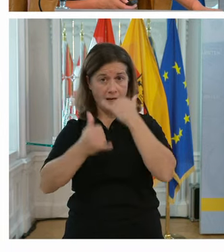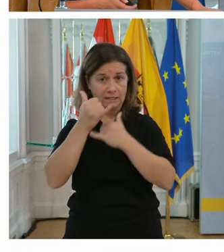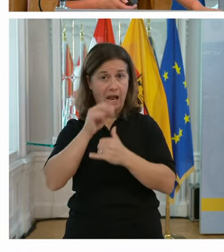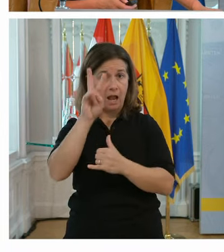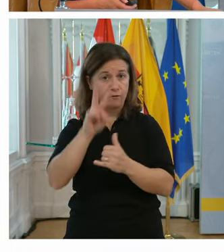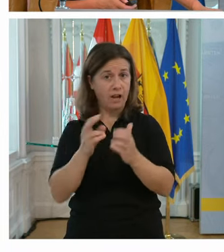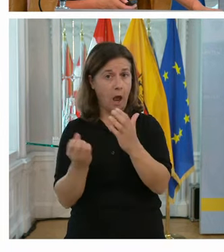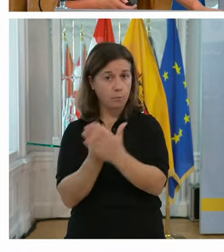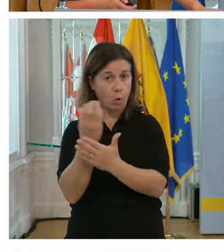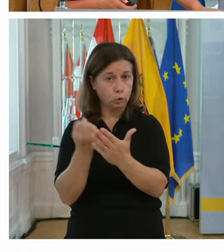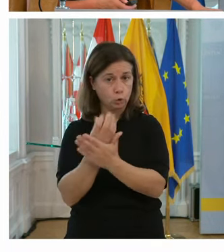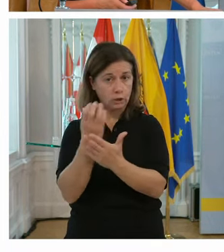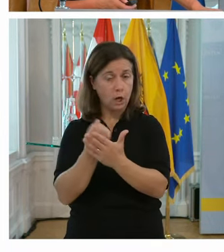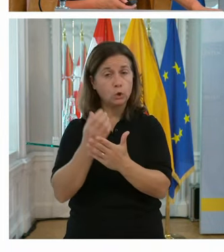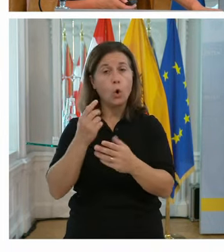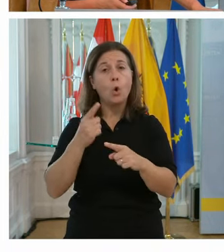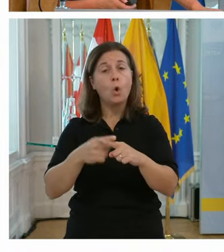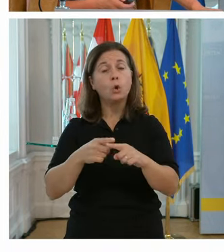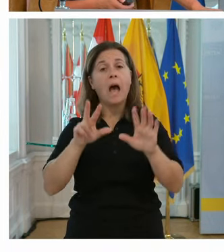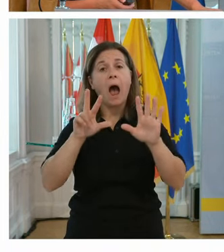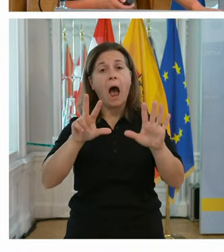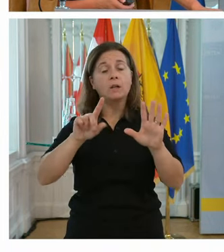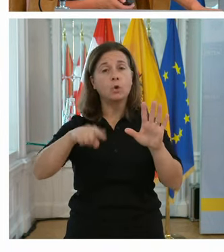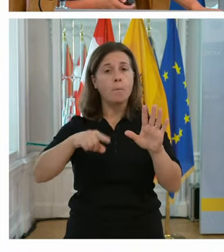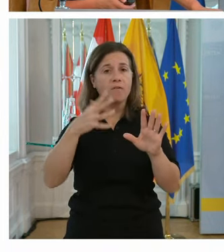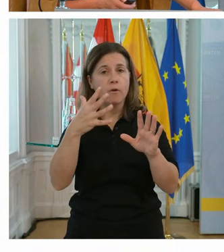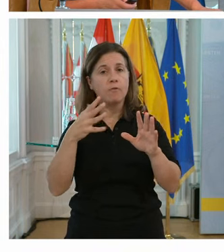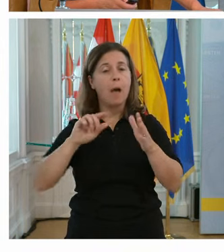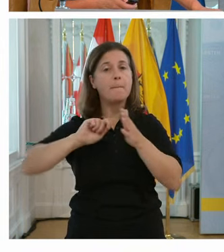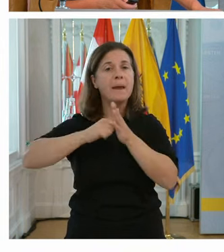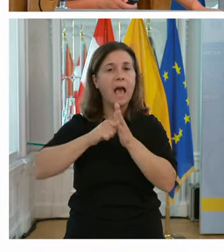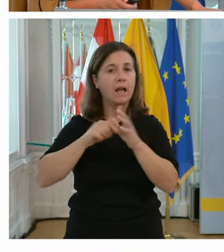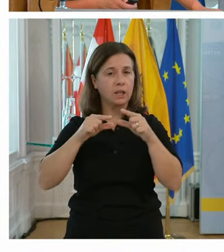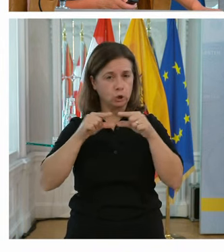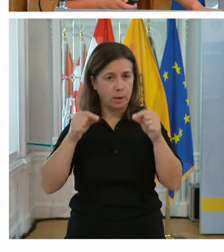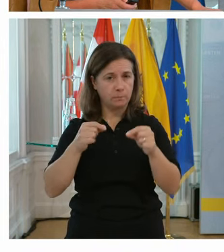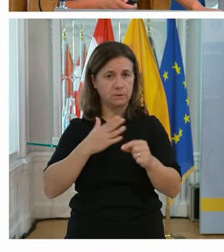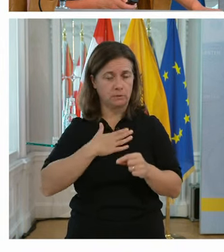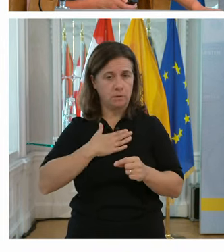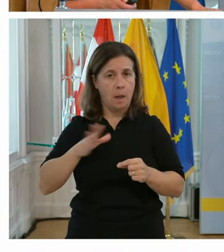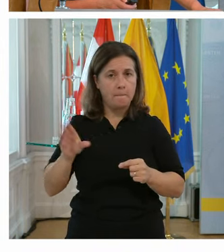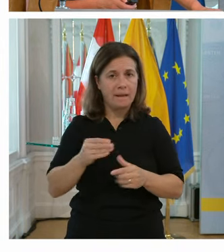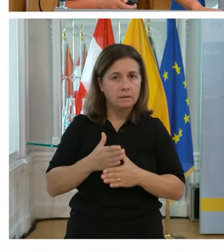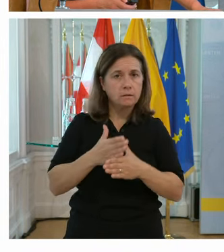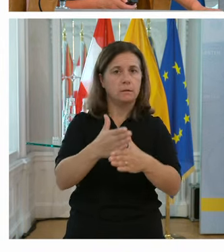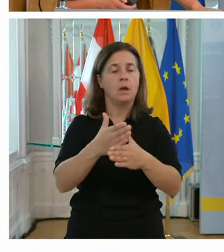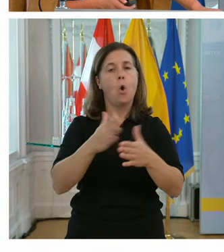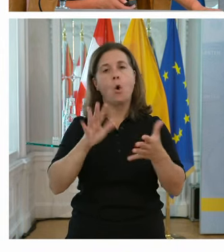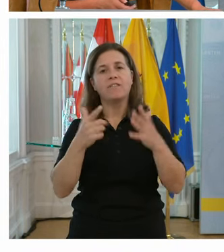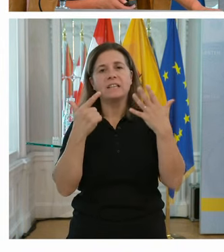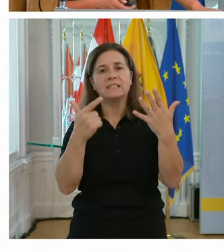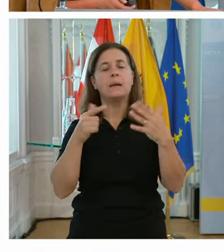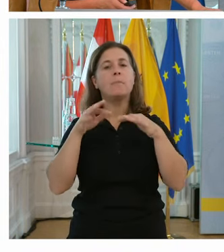Villach produziert haben, rund 8,5 Milliarden Chips, tragen wir dazu bei, dass wir rund 7 Millionen Tonnen CO2